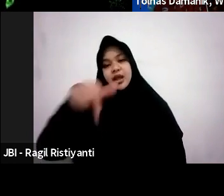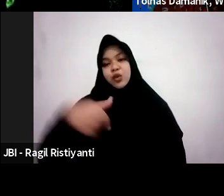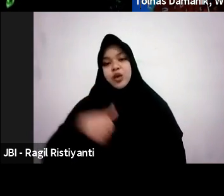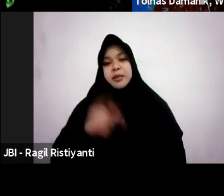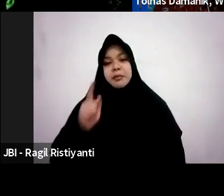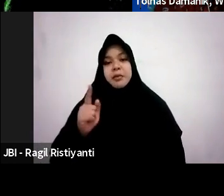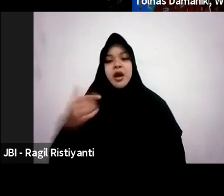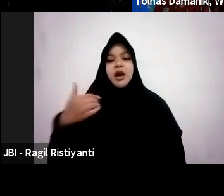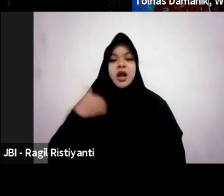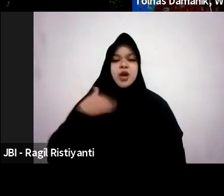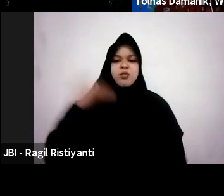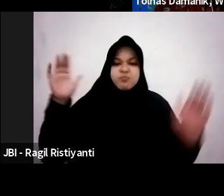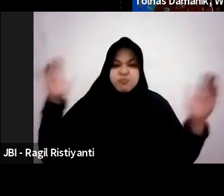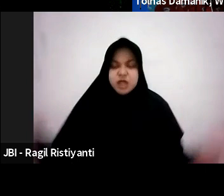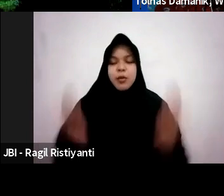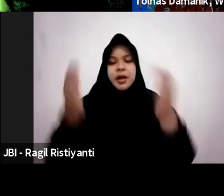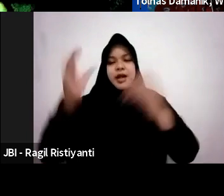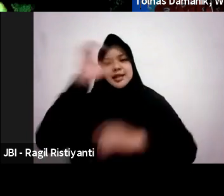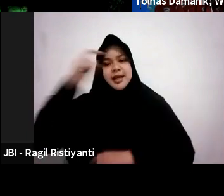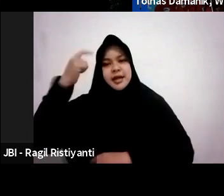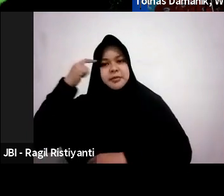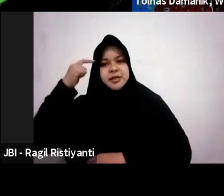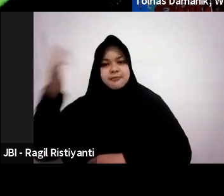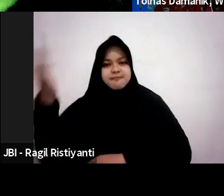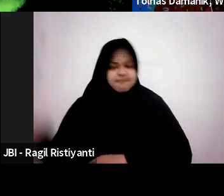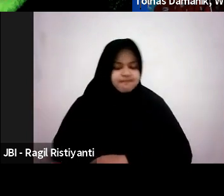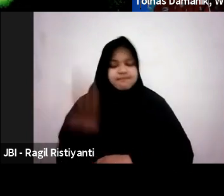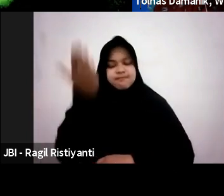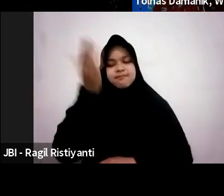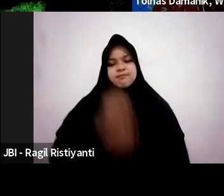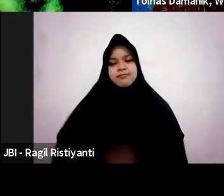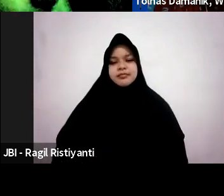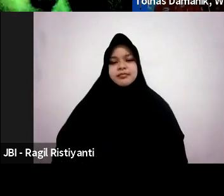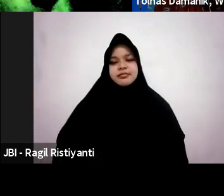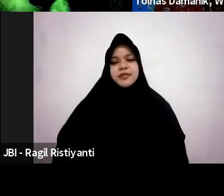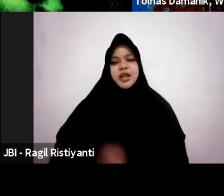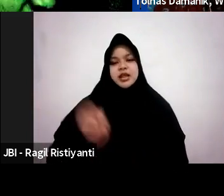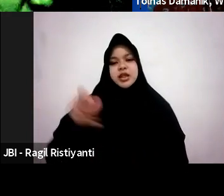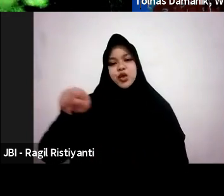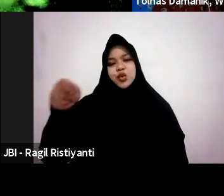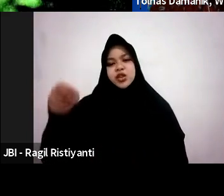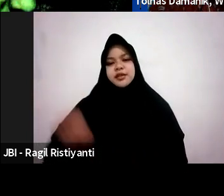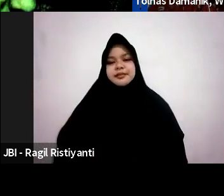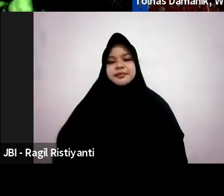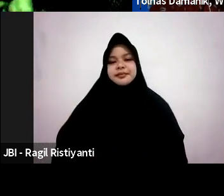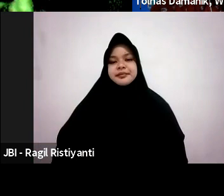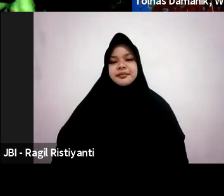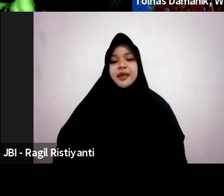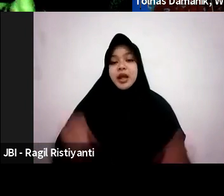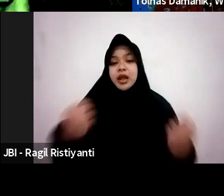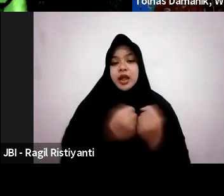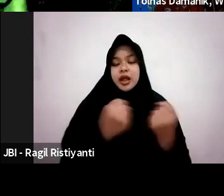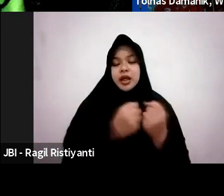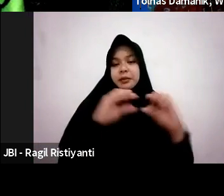bahwa memang mendobrak cara berpikir itu menjadi sebuah kunci nah hal berikutnya yang menjadi tantangan di pendidikan inklusi adalah